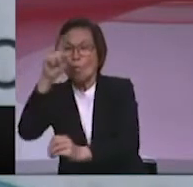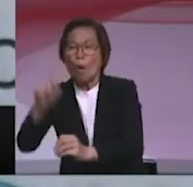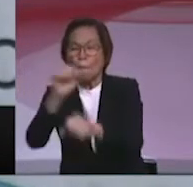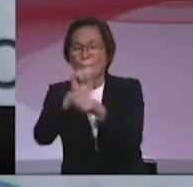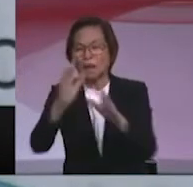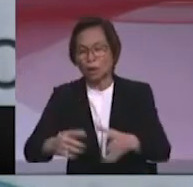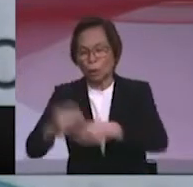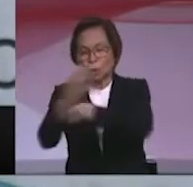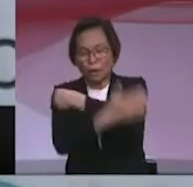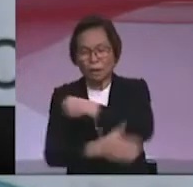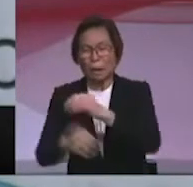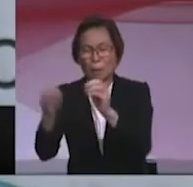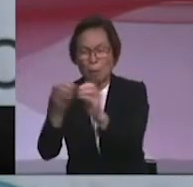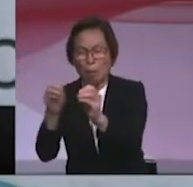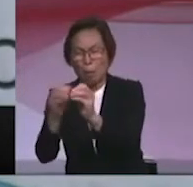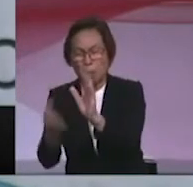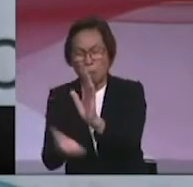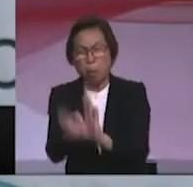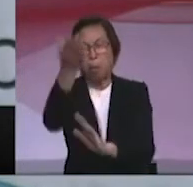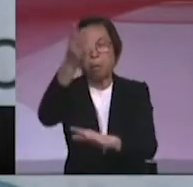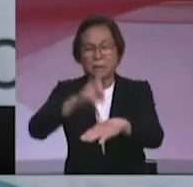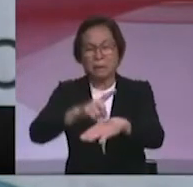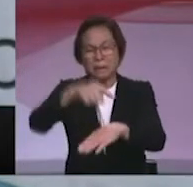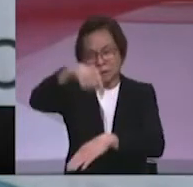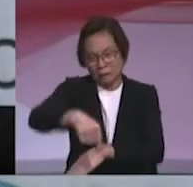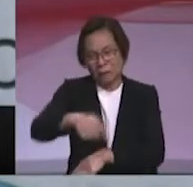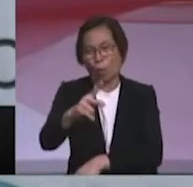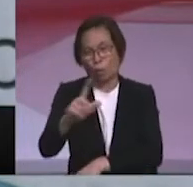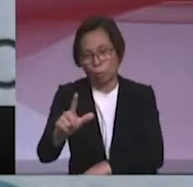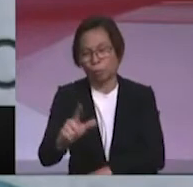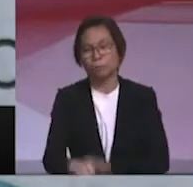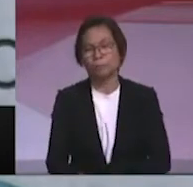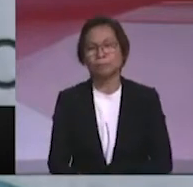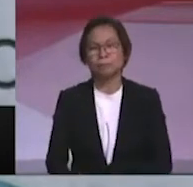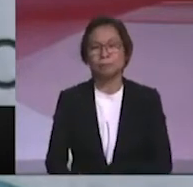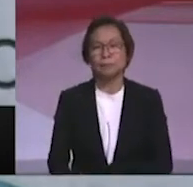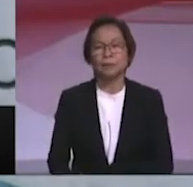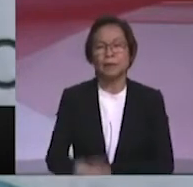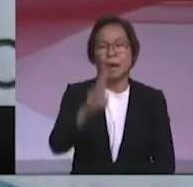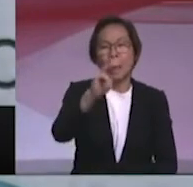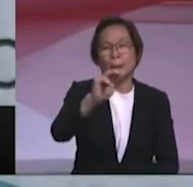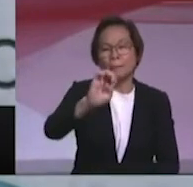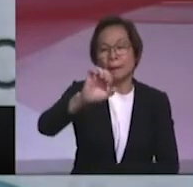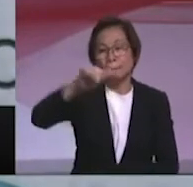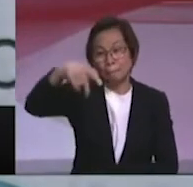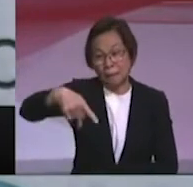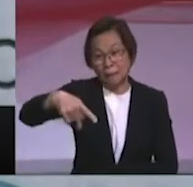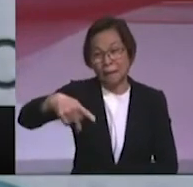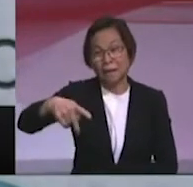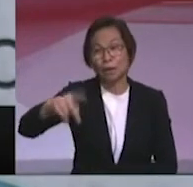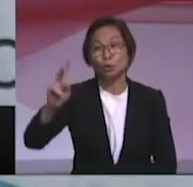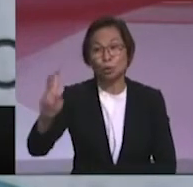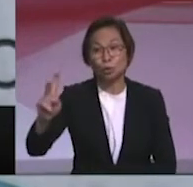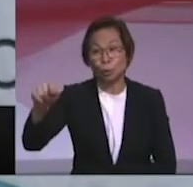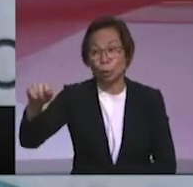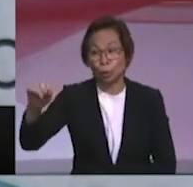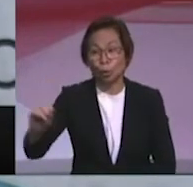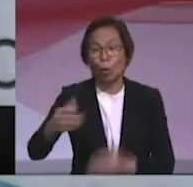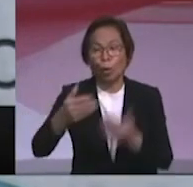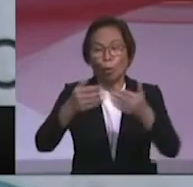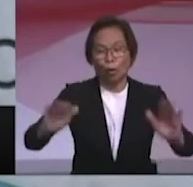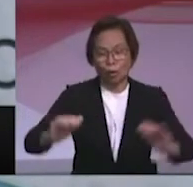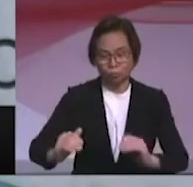dan juga peningkatan kes di Lembah Kelang. PKRC MAIPS 2.0 ini akan dibuka secara